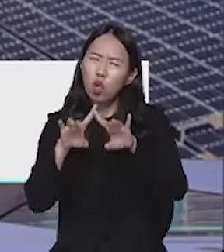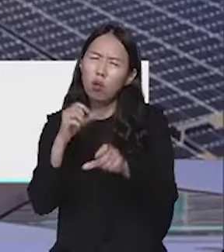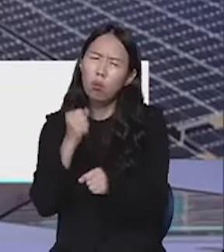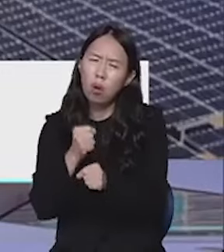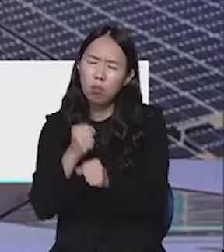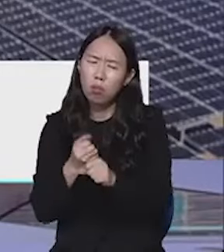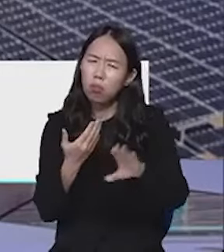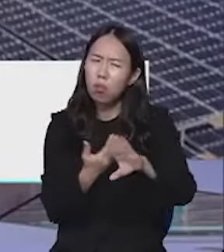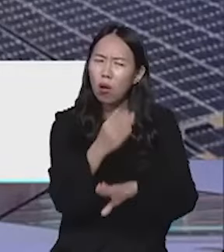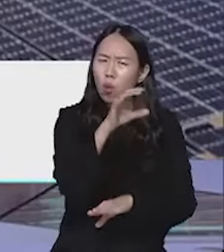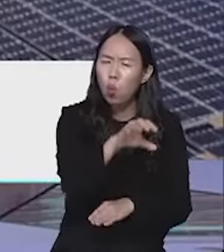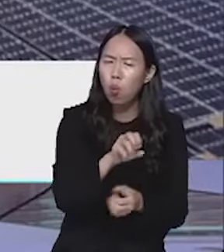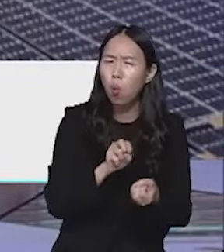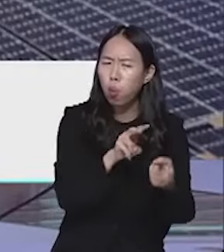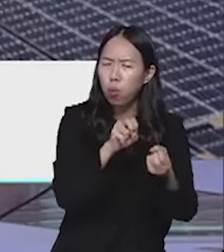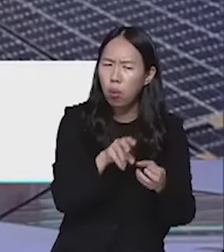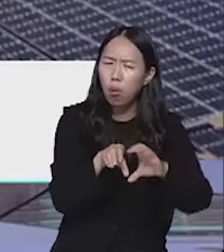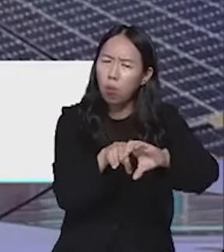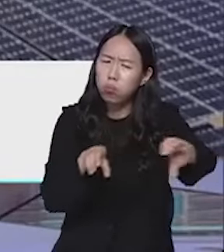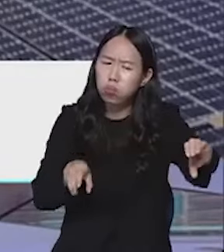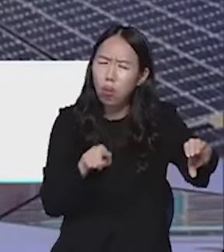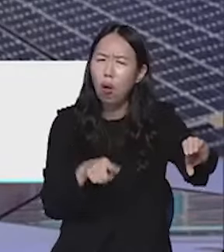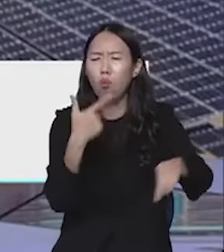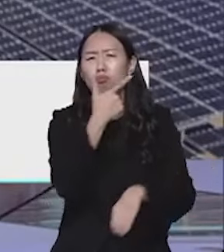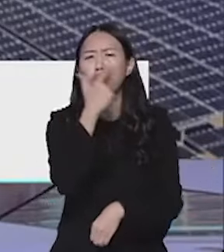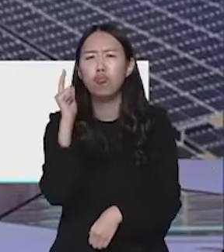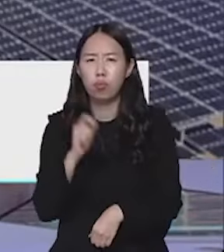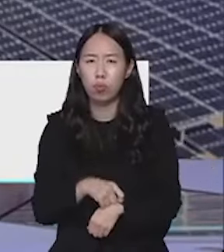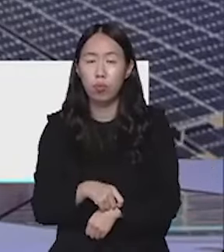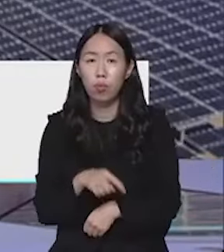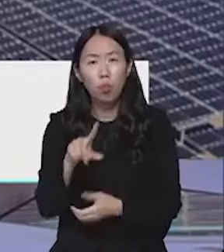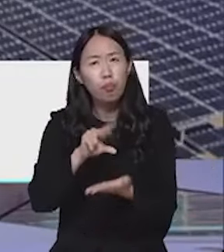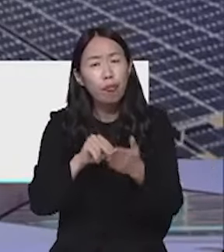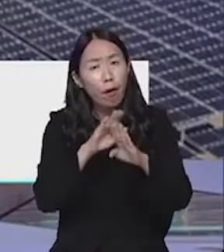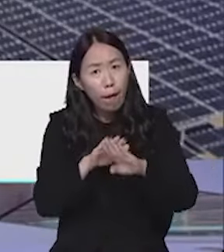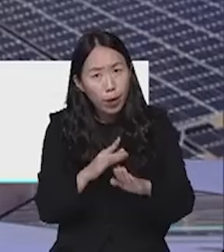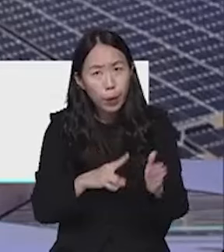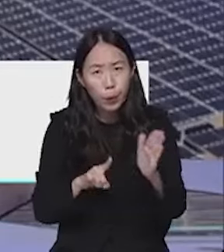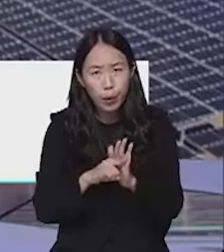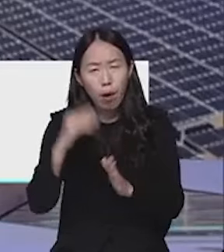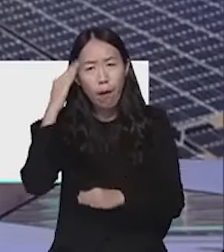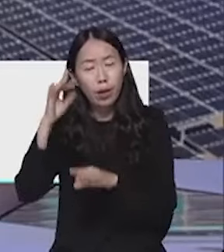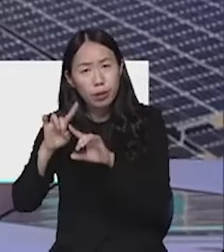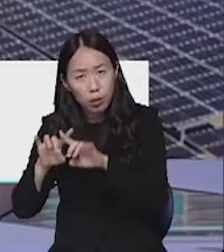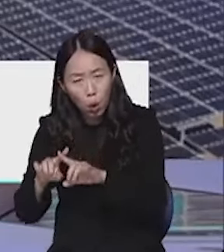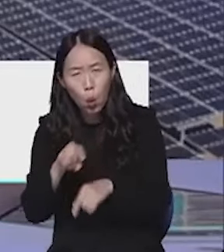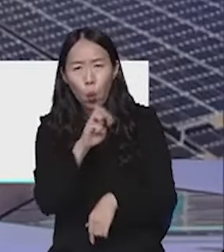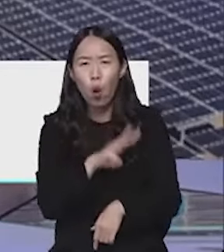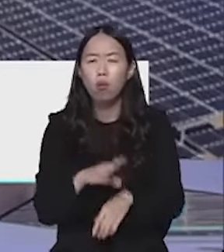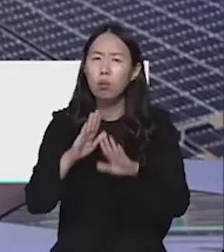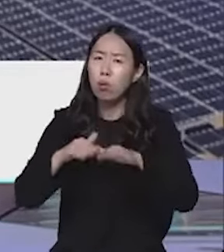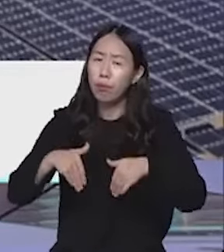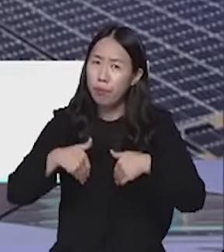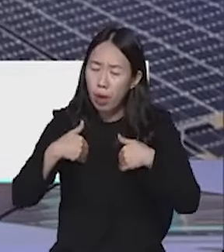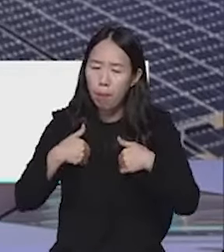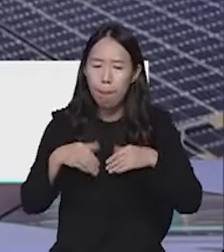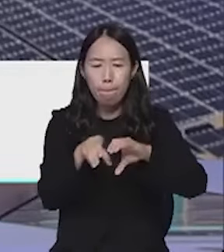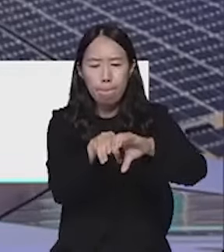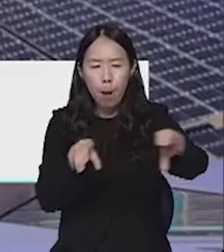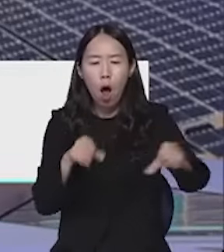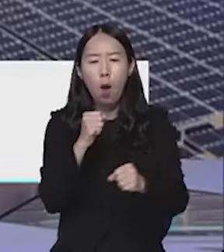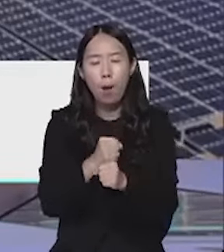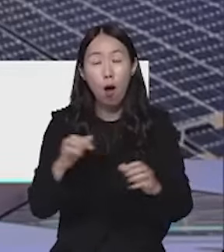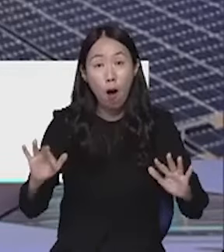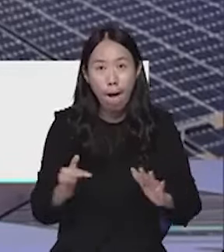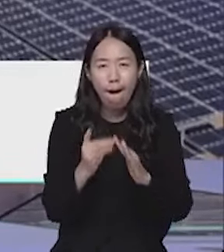보내 송전망이 부족하다는 이유에서인데요. 이를 해결하기 위해 한전과 광주시, 전남도가 송전망 구축에 힘을